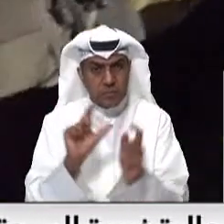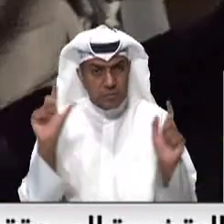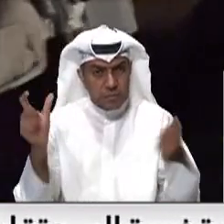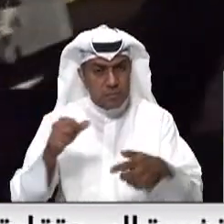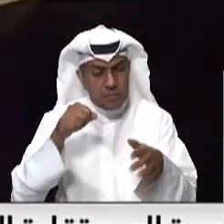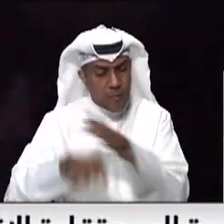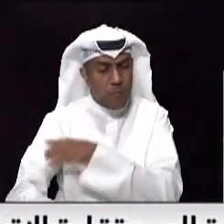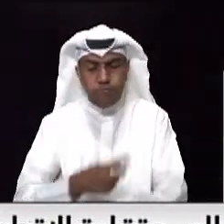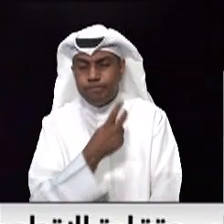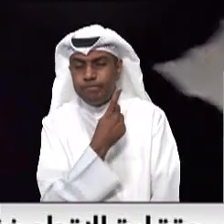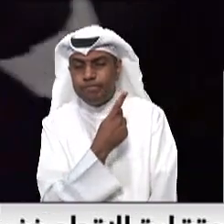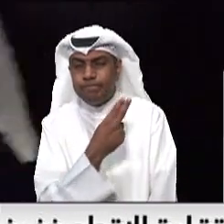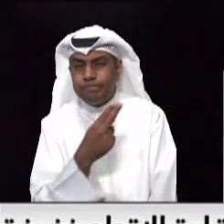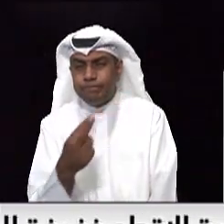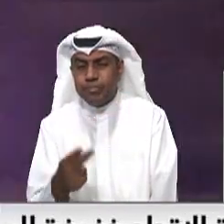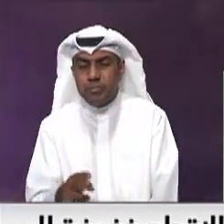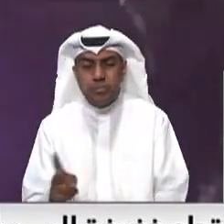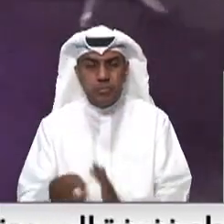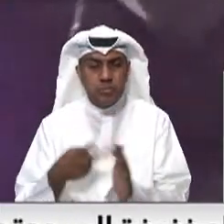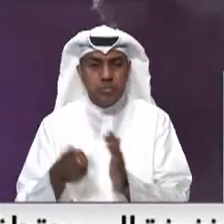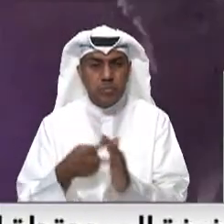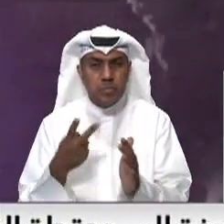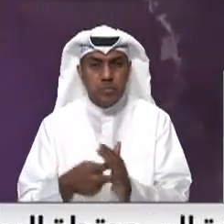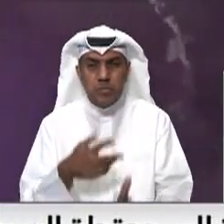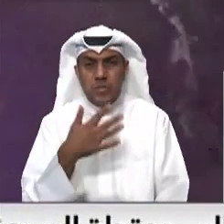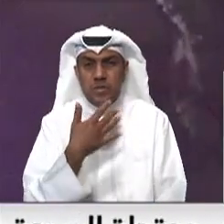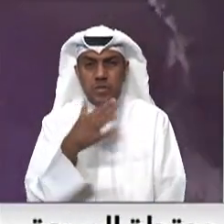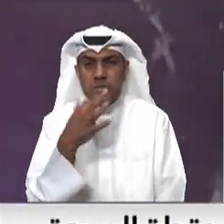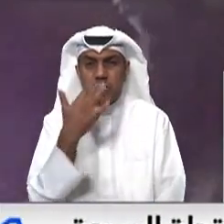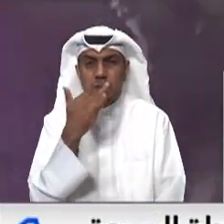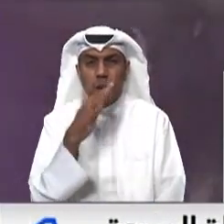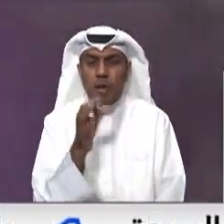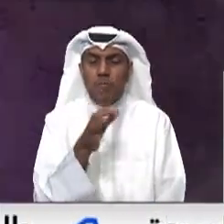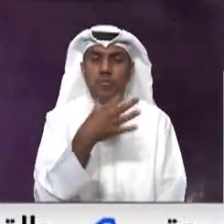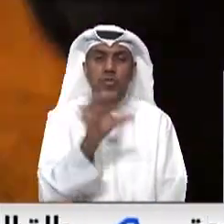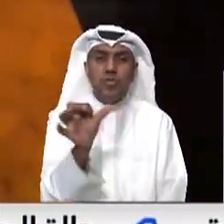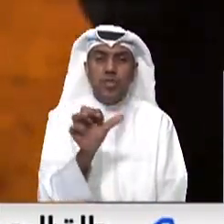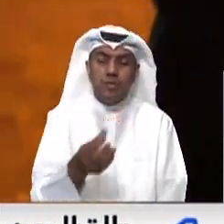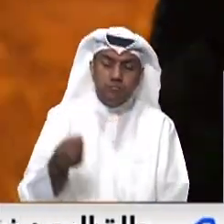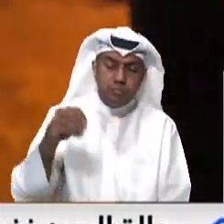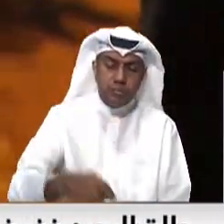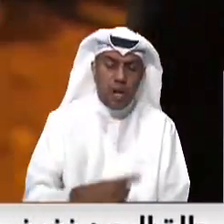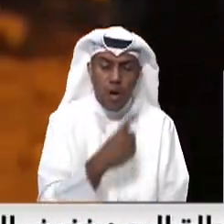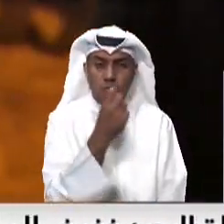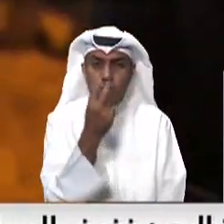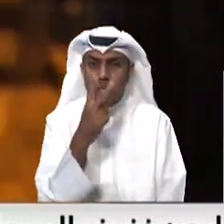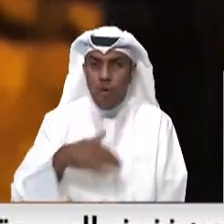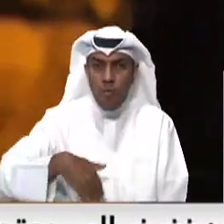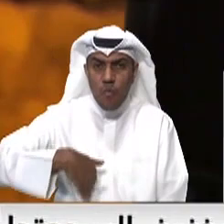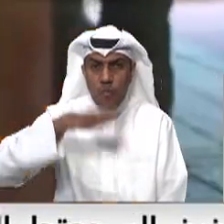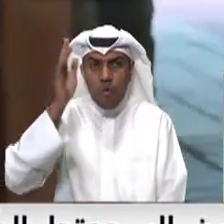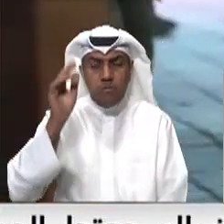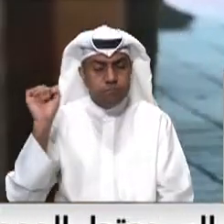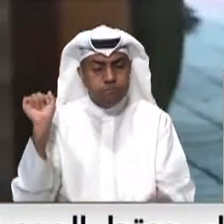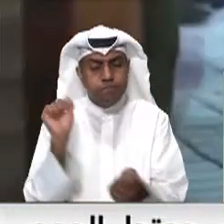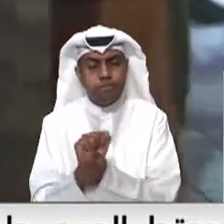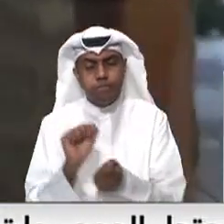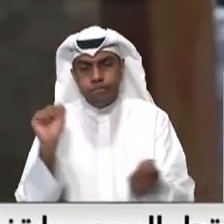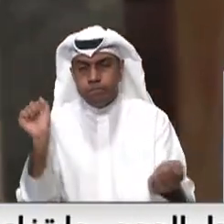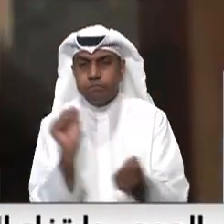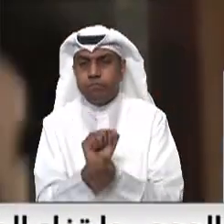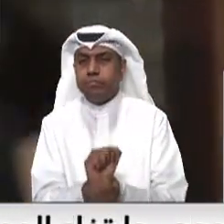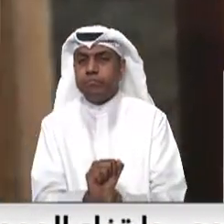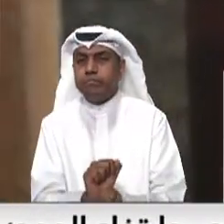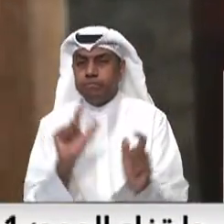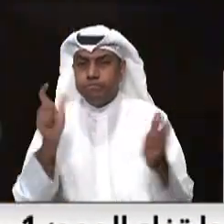الغربية التي طالت أكثر من 90 شابا يضافون لأكثر من 1200 منذ عملية طوفان الأقصى،